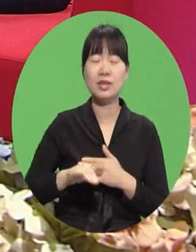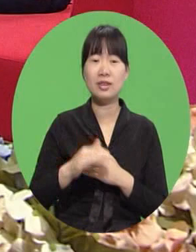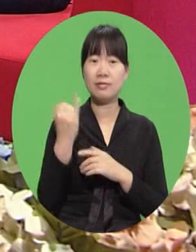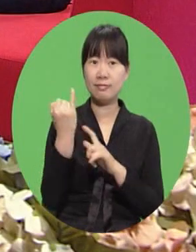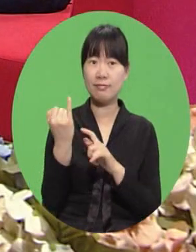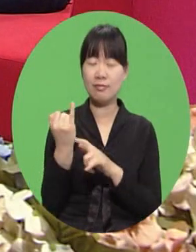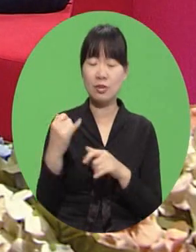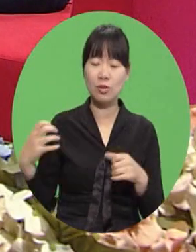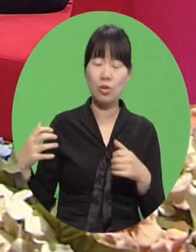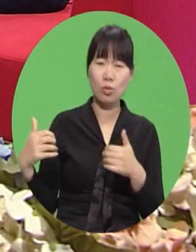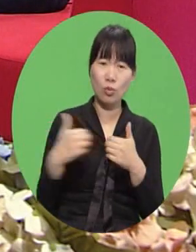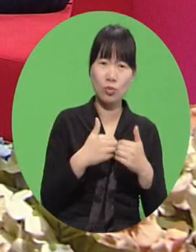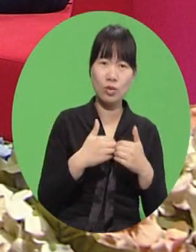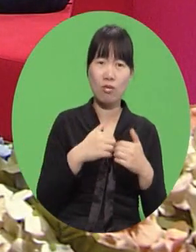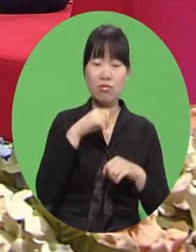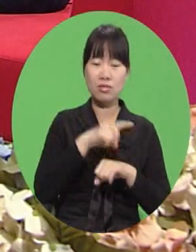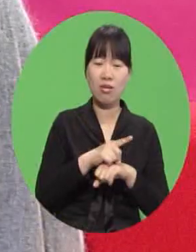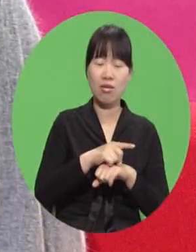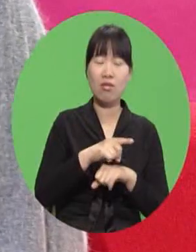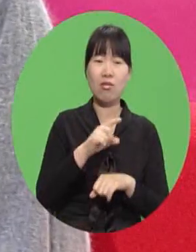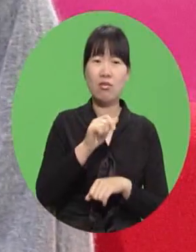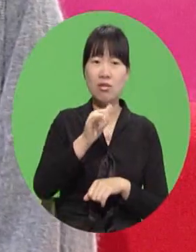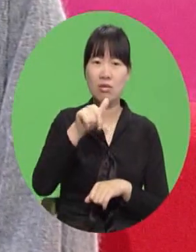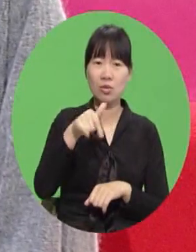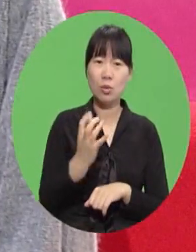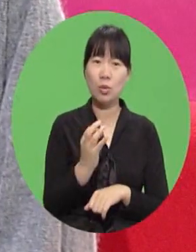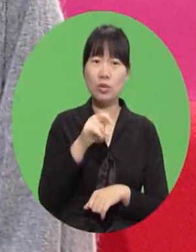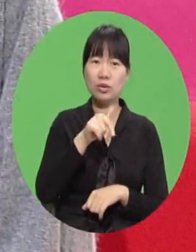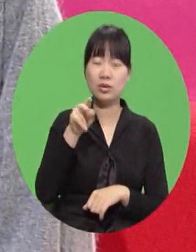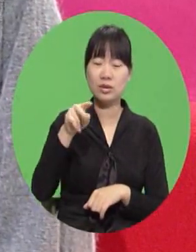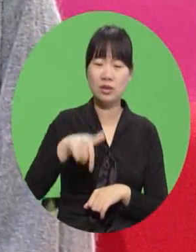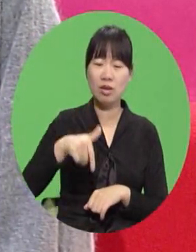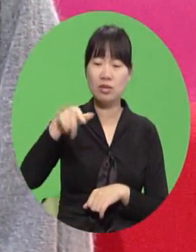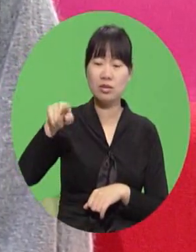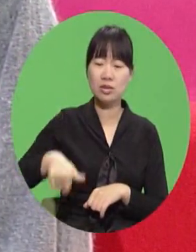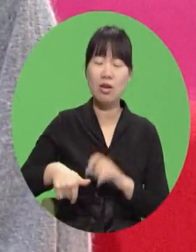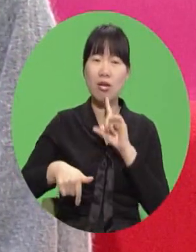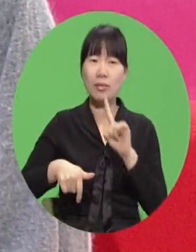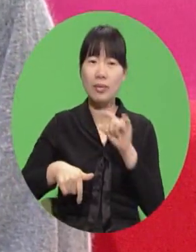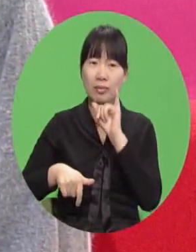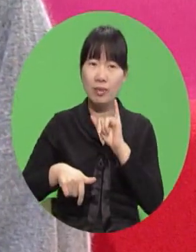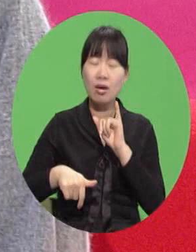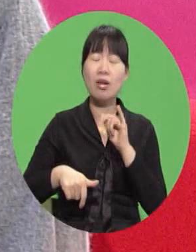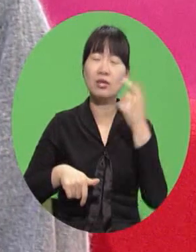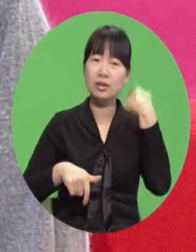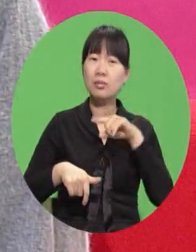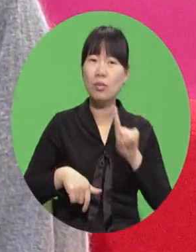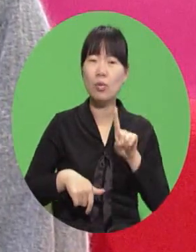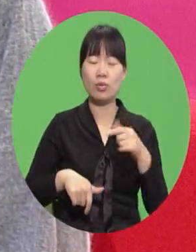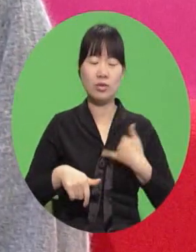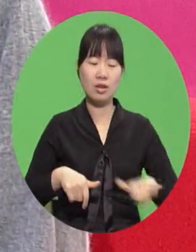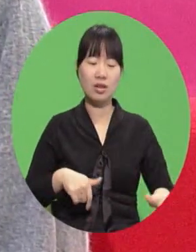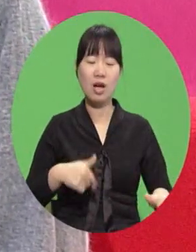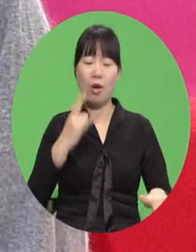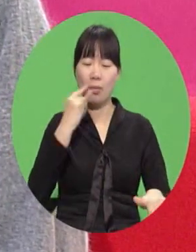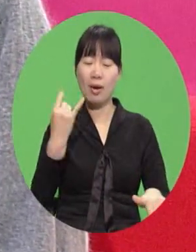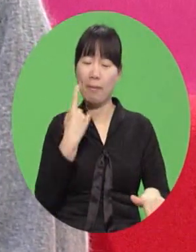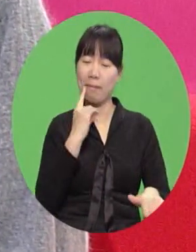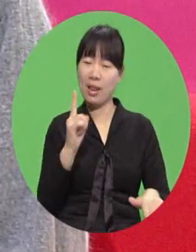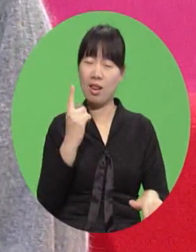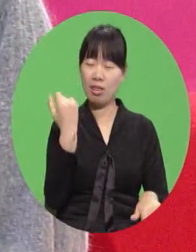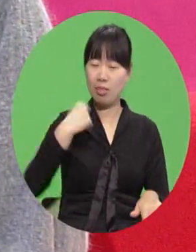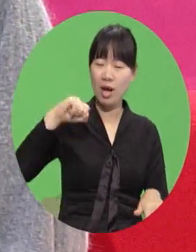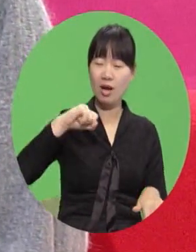씨는 공격적이다 이렇게 하면 좀 어떤 느낌이세요? 일단은 뭔가 아이가 내 말을 듣지 않고 자기 맘대로 하려고